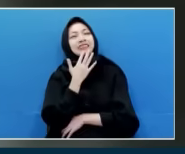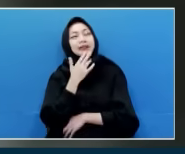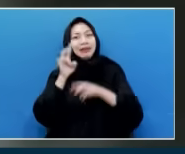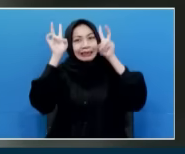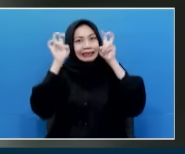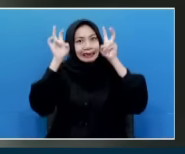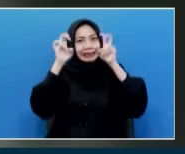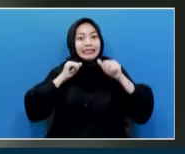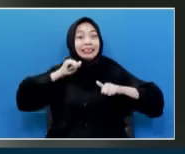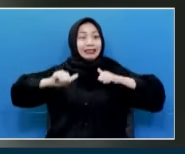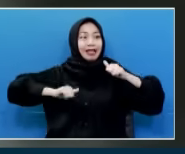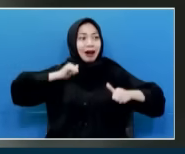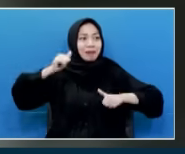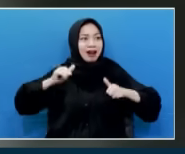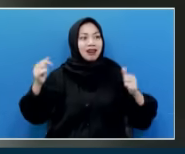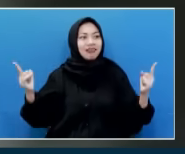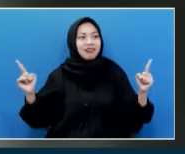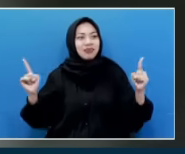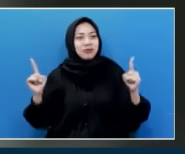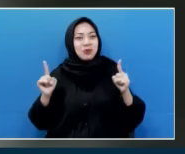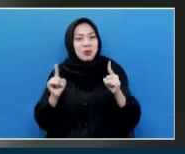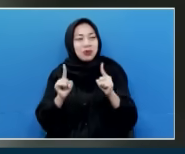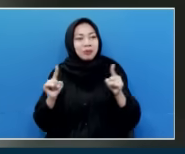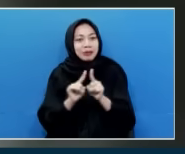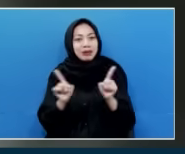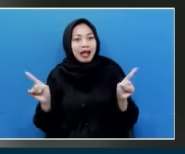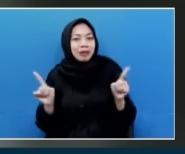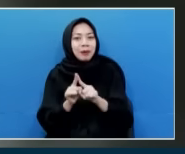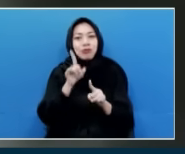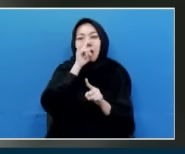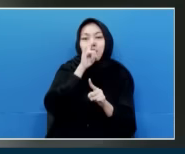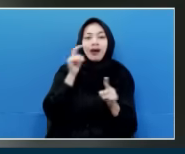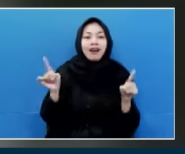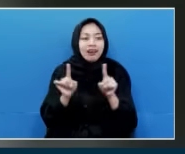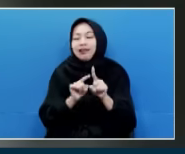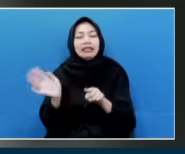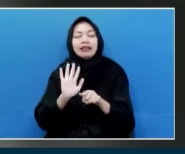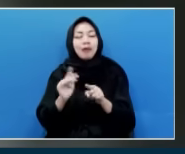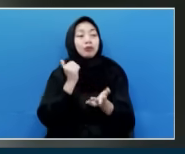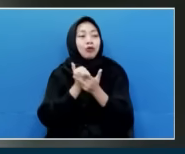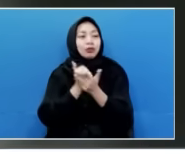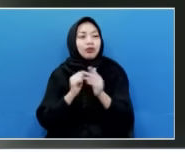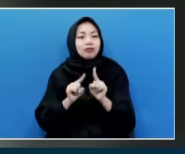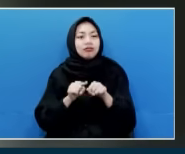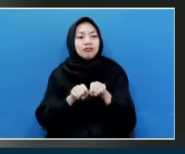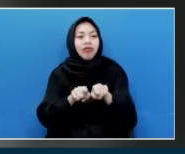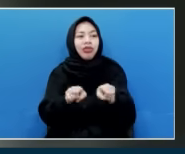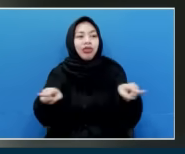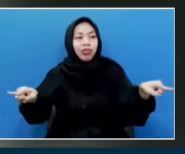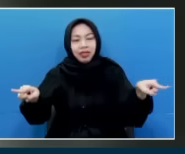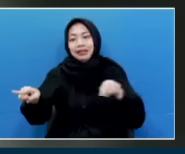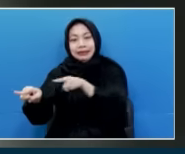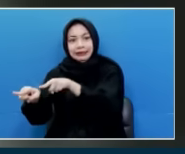saja Pak Jokowi dan PDIP benar-benar berpisah jalan gitu dan apa penegasan mbak Puan ini